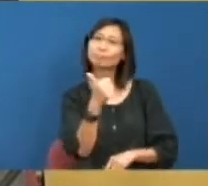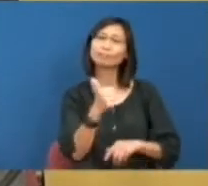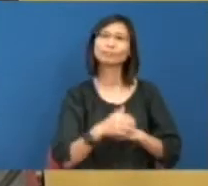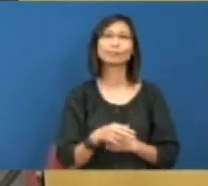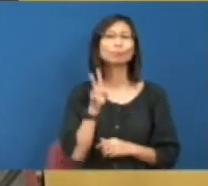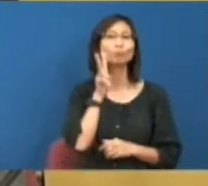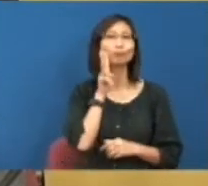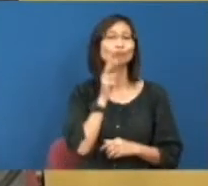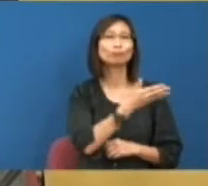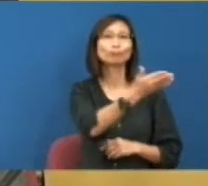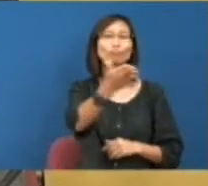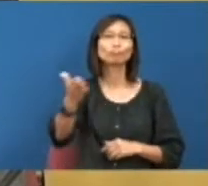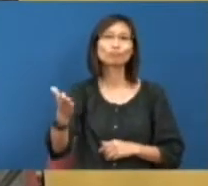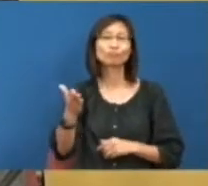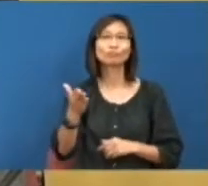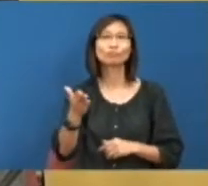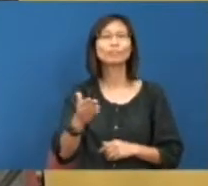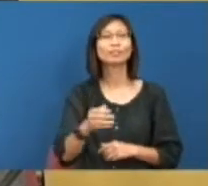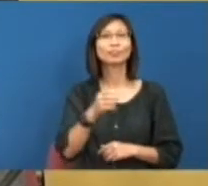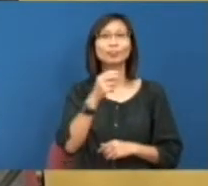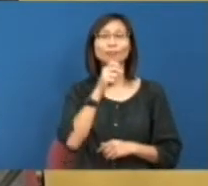有兴趣讨论的都可以